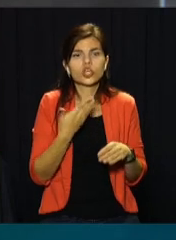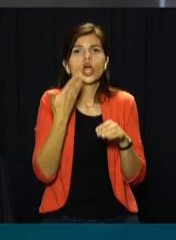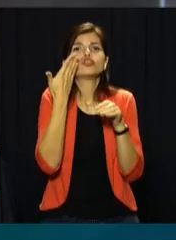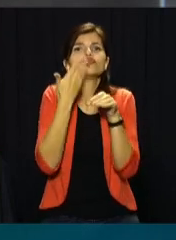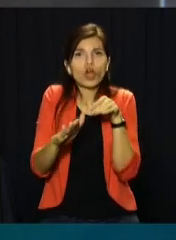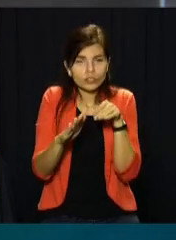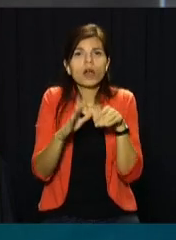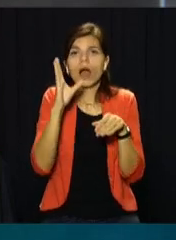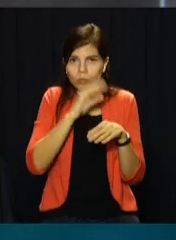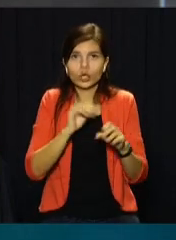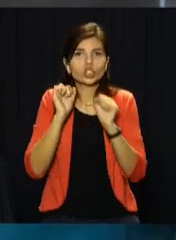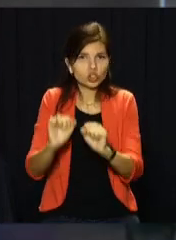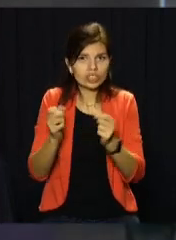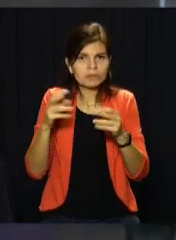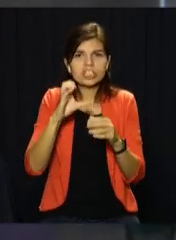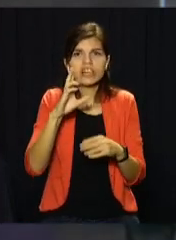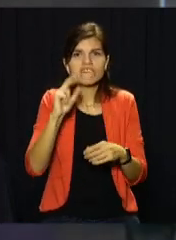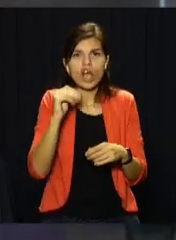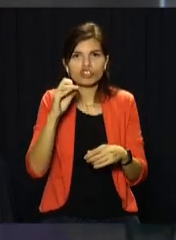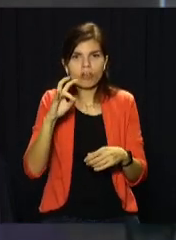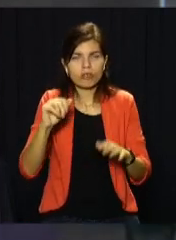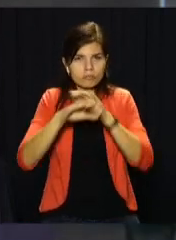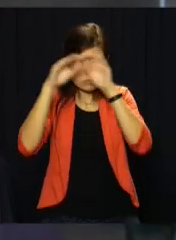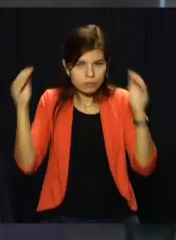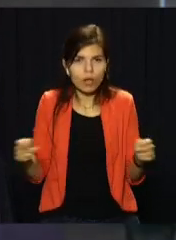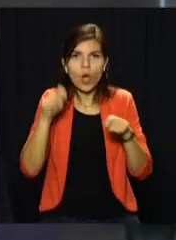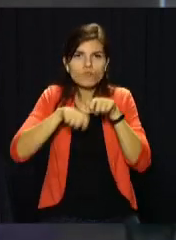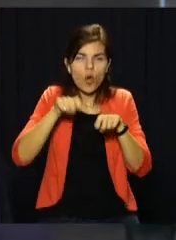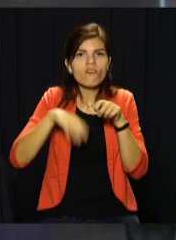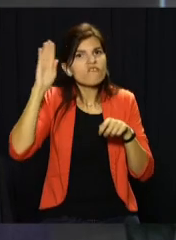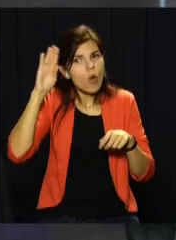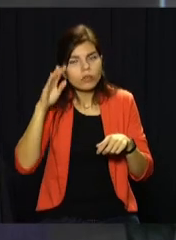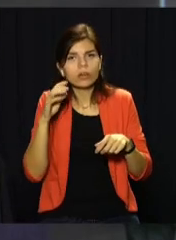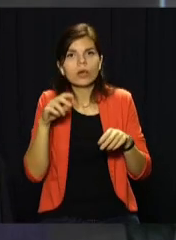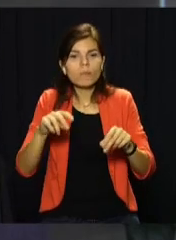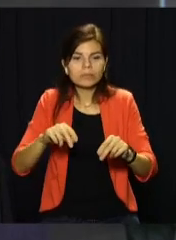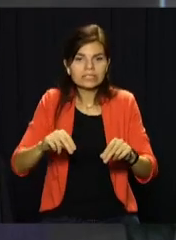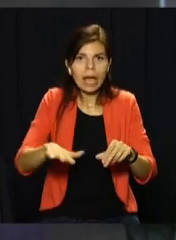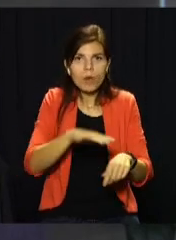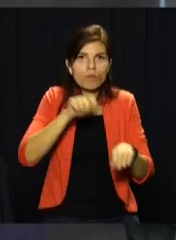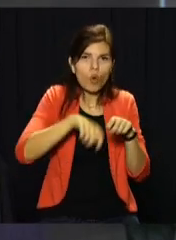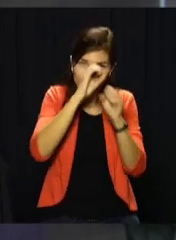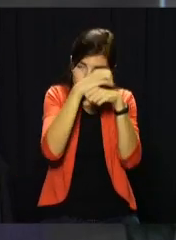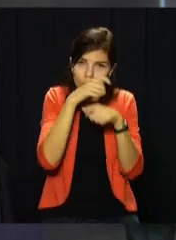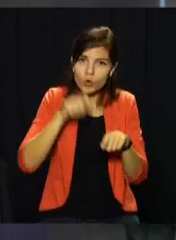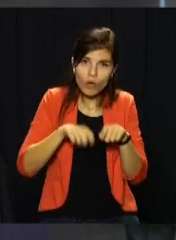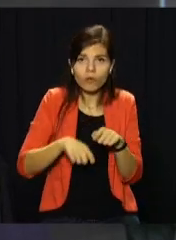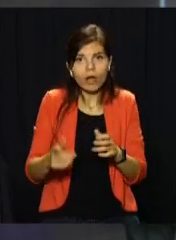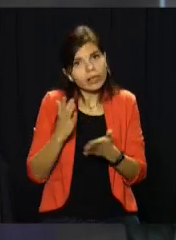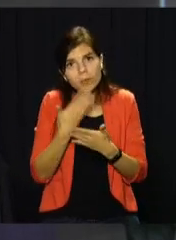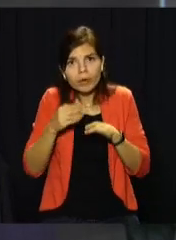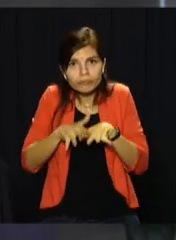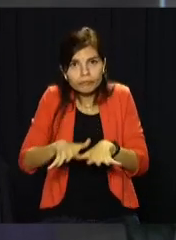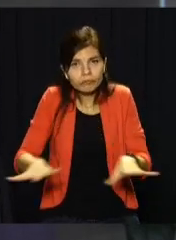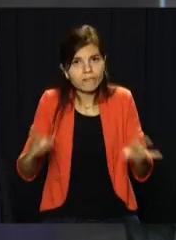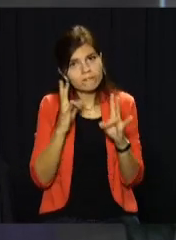захисні споруди, дві скважини пробиті, беруть аналізи проби води, проби землі. Тобто для того, щоб в